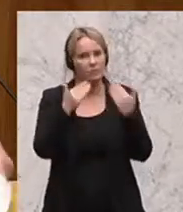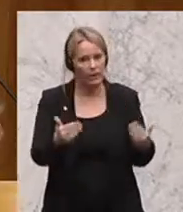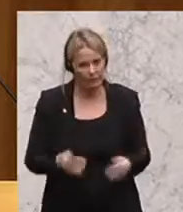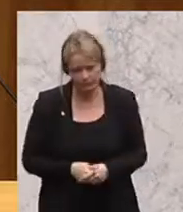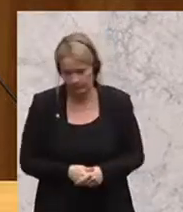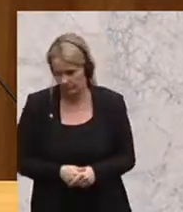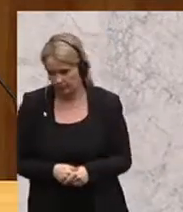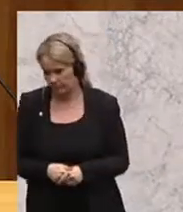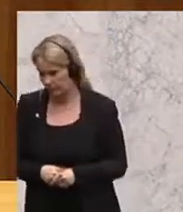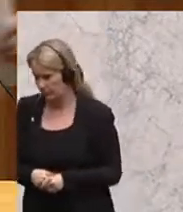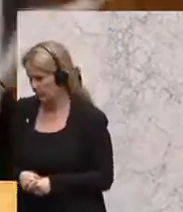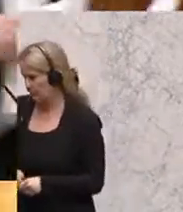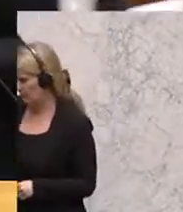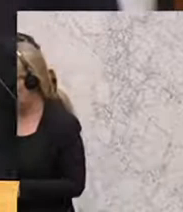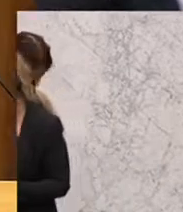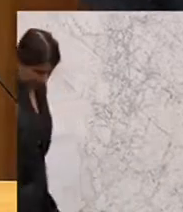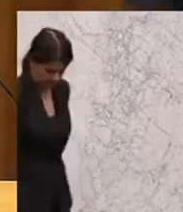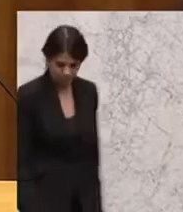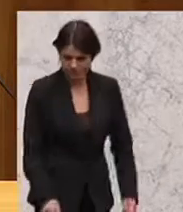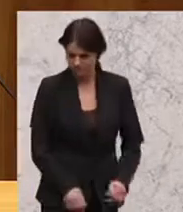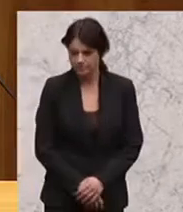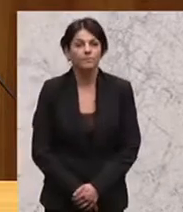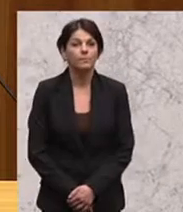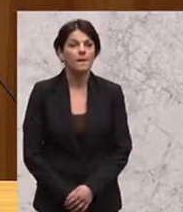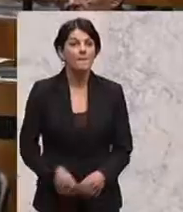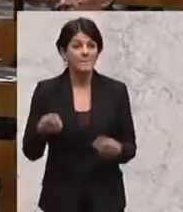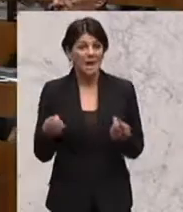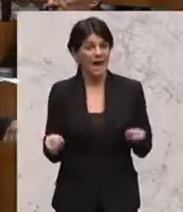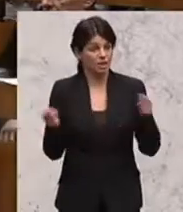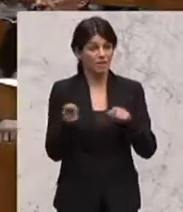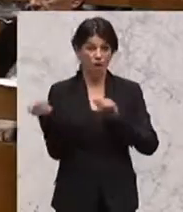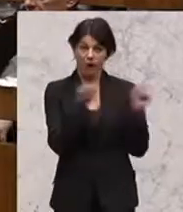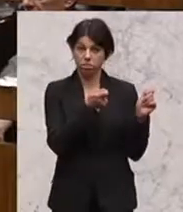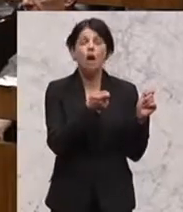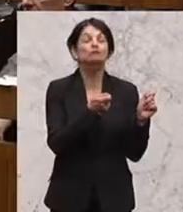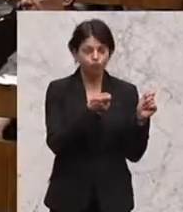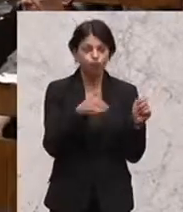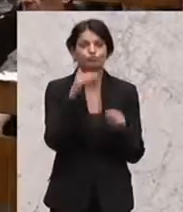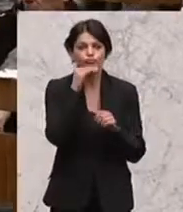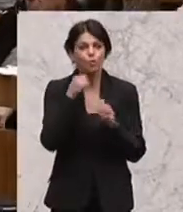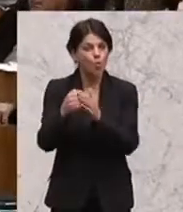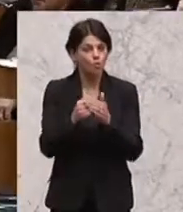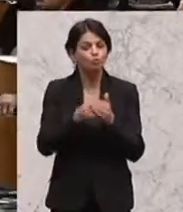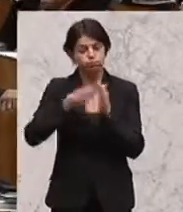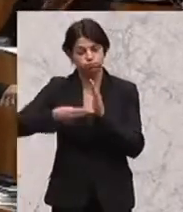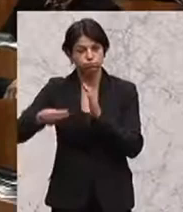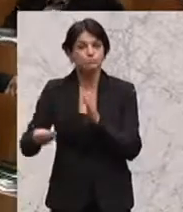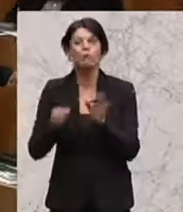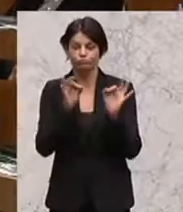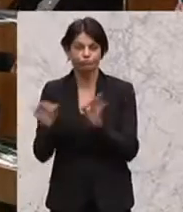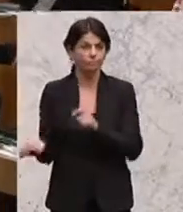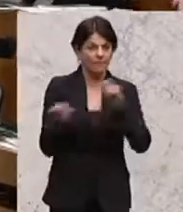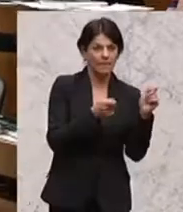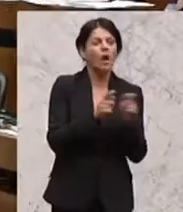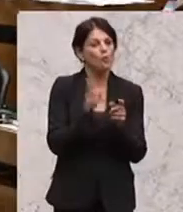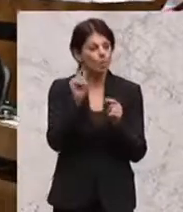vielmals. Mehr Netto vom Brutto sei eine gute Sache, die die Steuerreform bringe, lobt Sepp Schellhorn, der Wirtschaftssprecher der